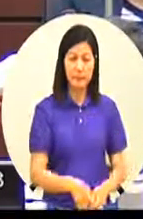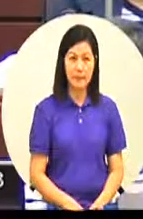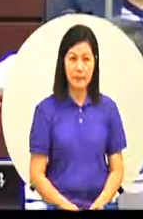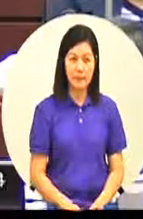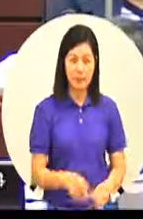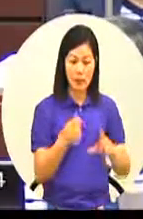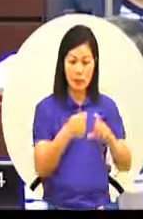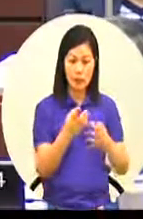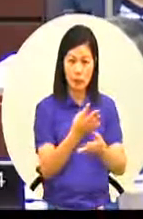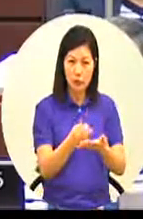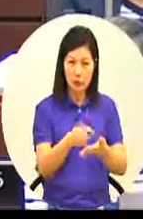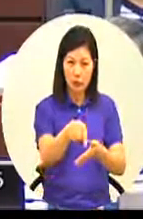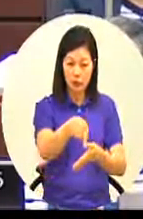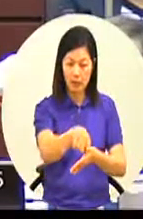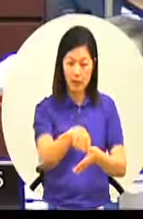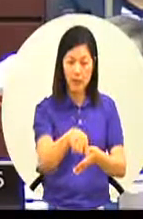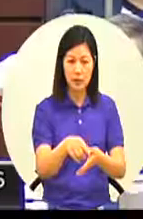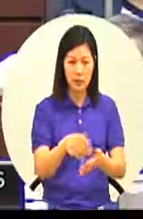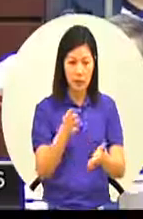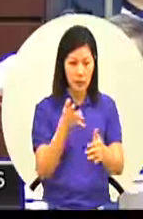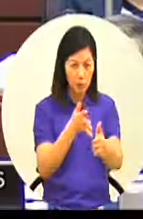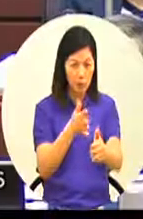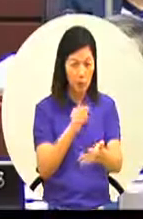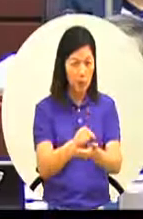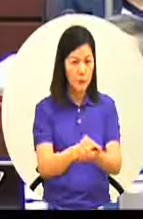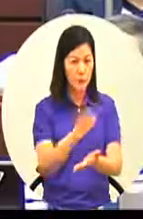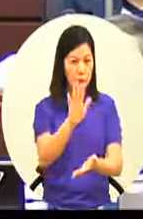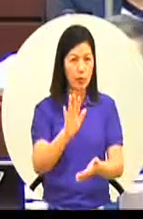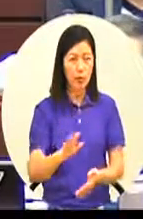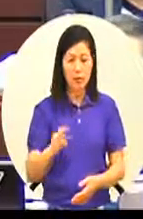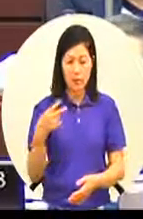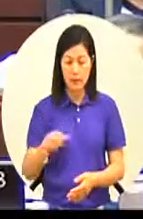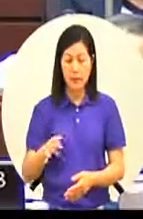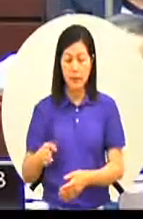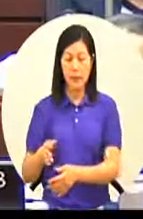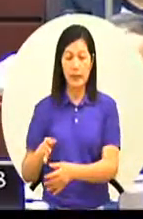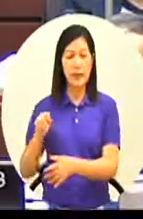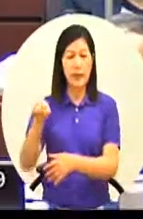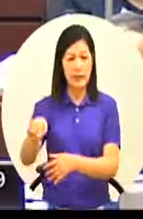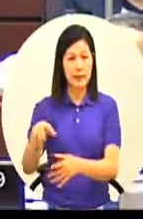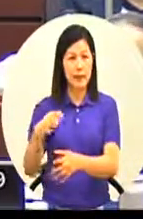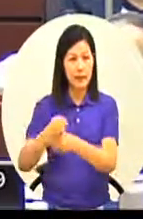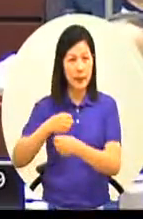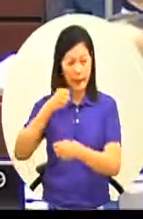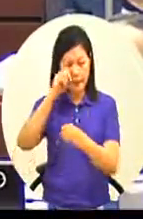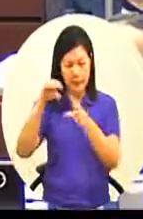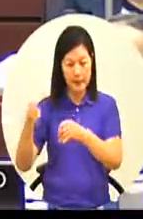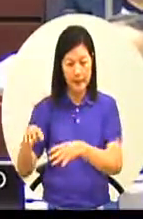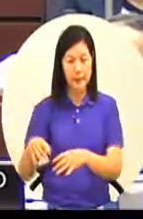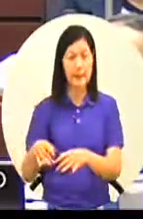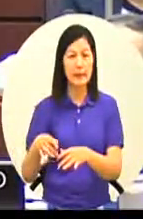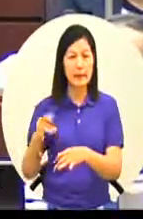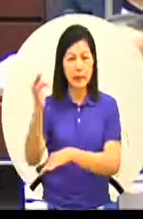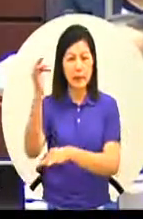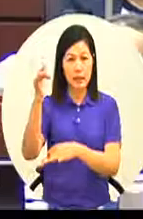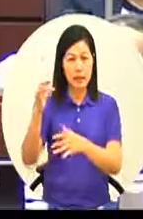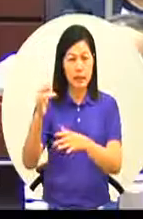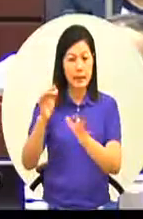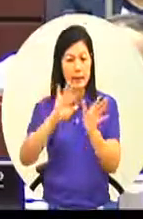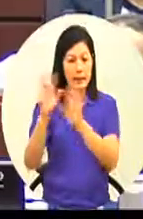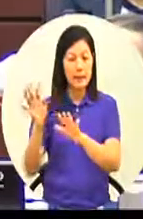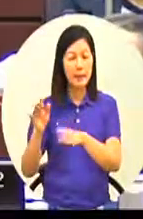调查上的一个问题啊，就是像有些像拉马夏样本数非常少， 对， 所以它统计学上的意义就比较低啊哈。